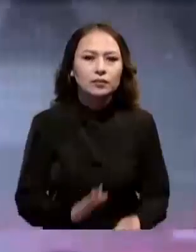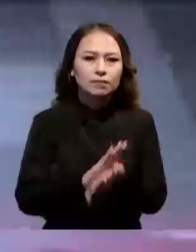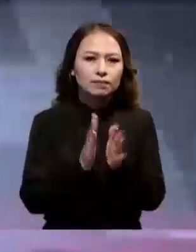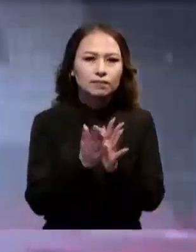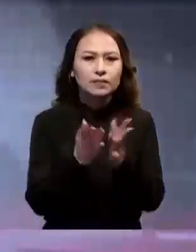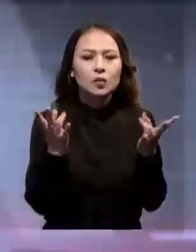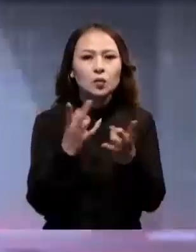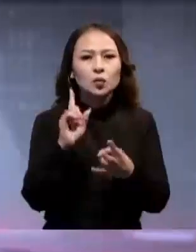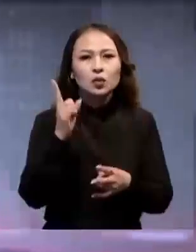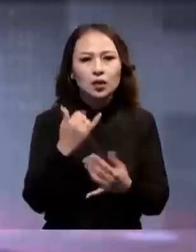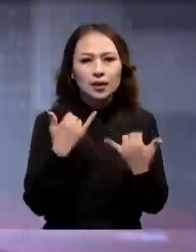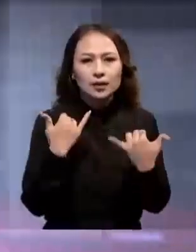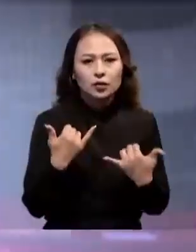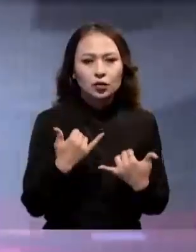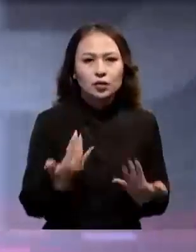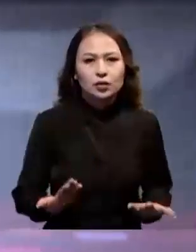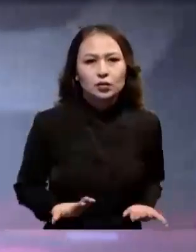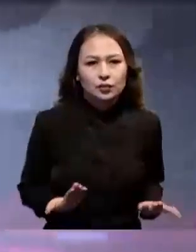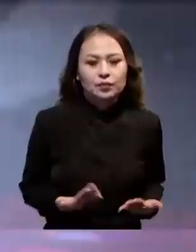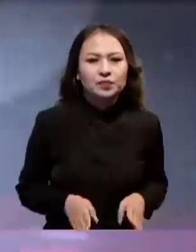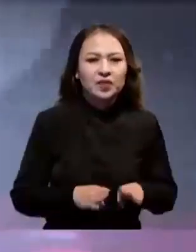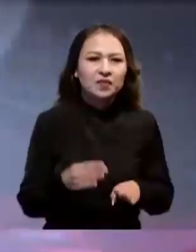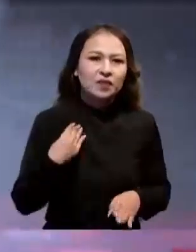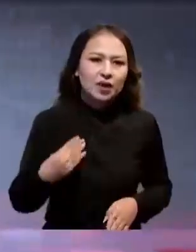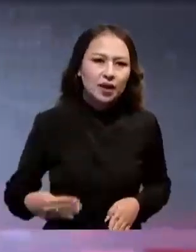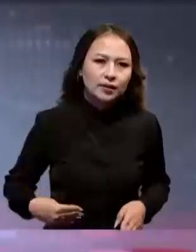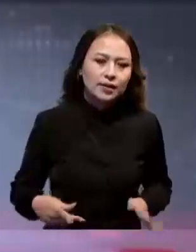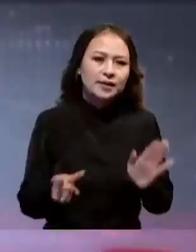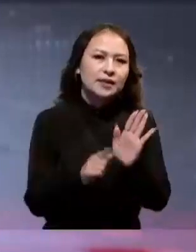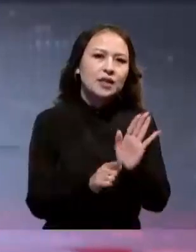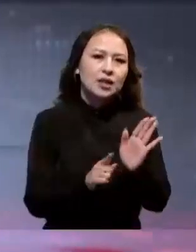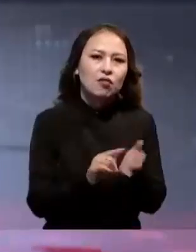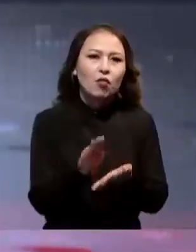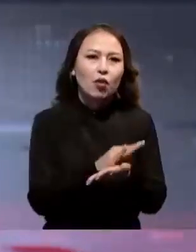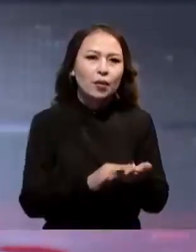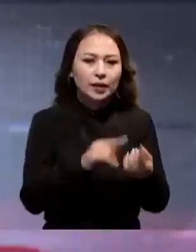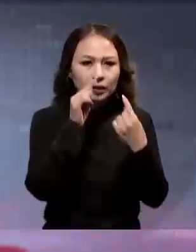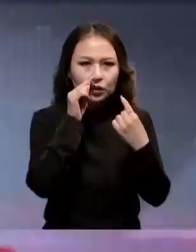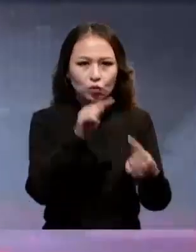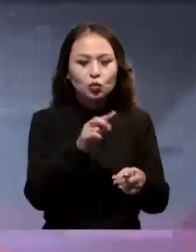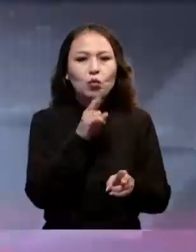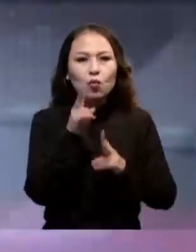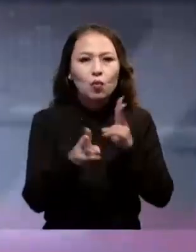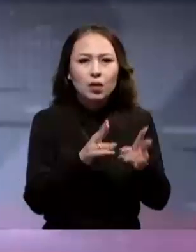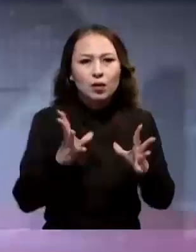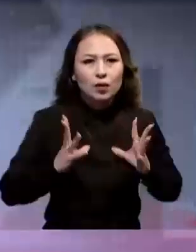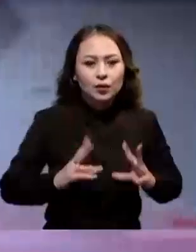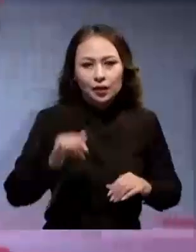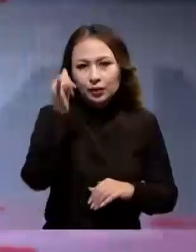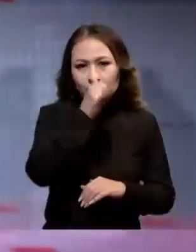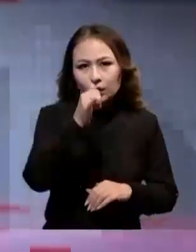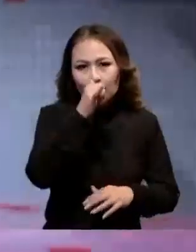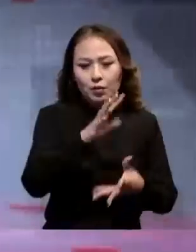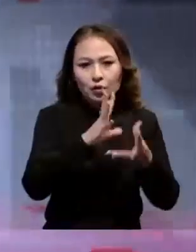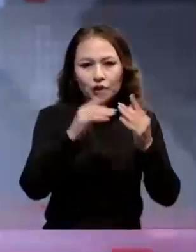Я келісім керек. Өйткені дәл қазір дүние қырқы болып тұр. Францияда зейнетақы реформасына қарсы шыққан елдің шоуы басылар емес.